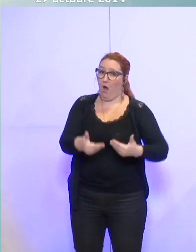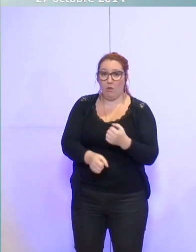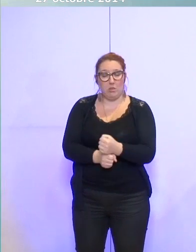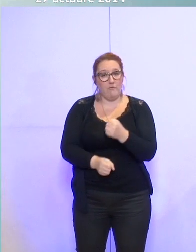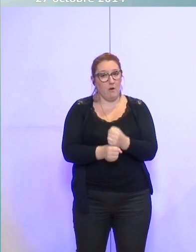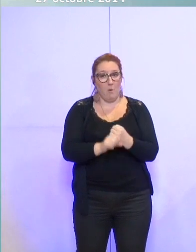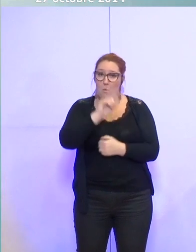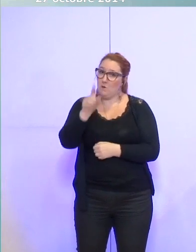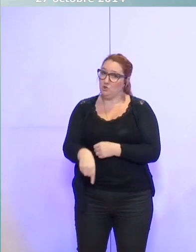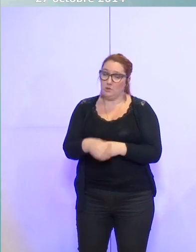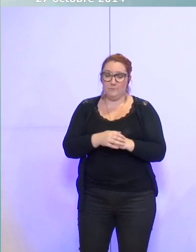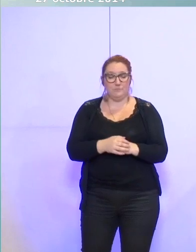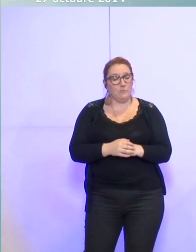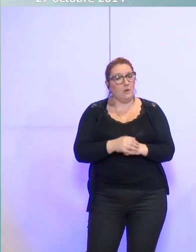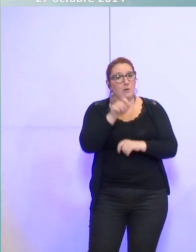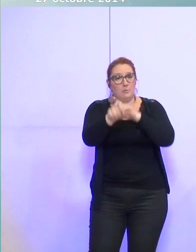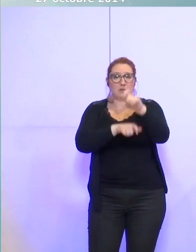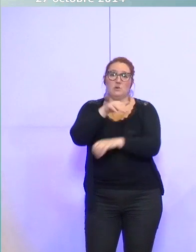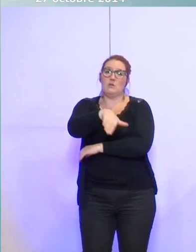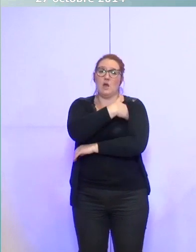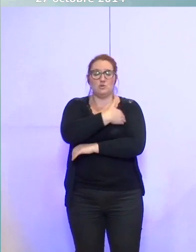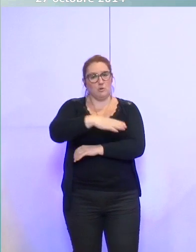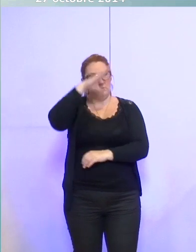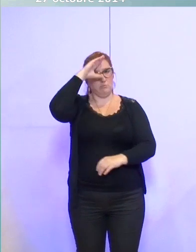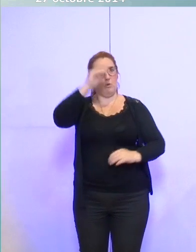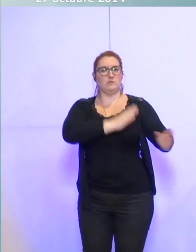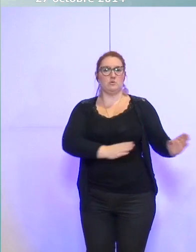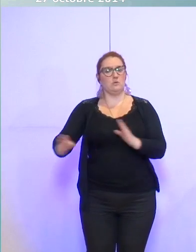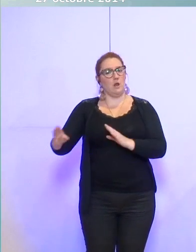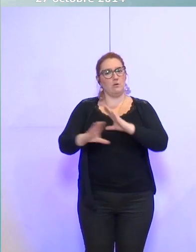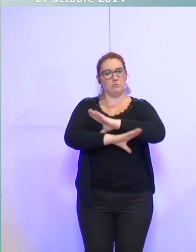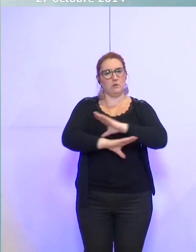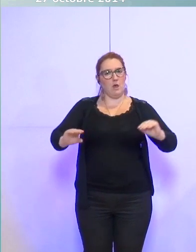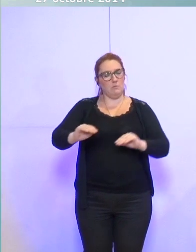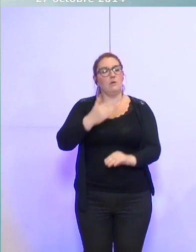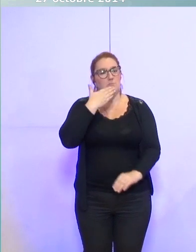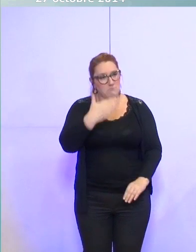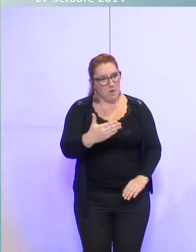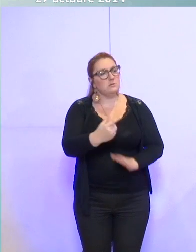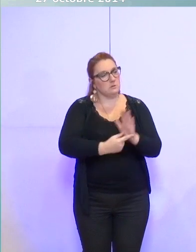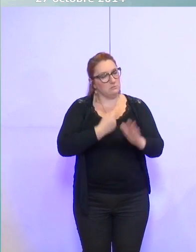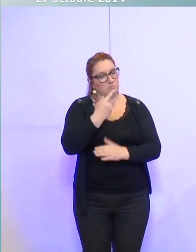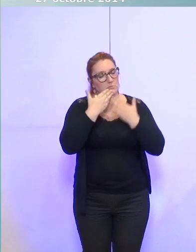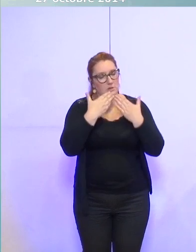Je tiens de nouveau à remercier les agents pour leur professionnalisme et leur sang-froid ce soir-là.